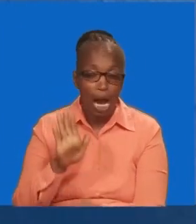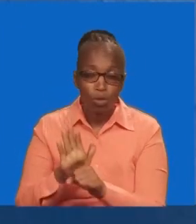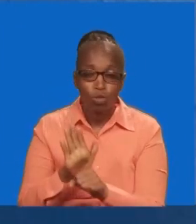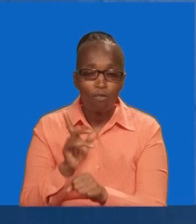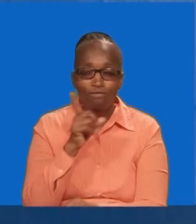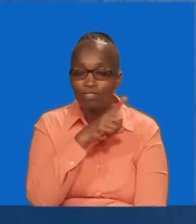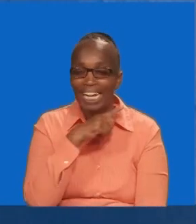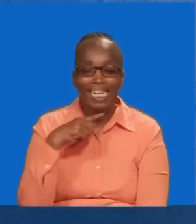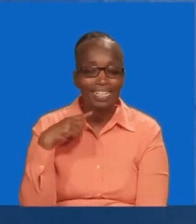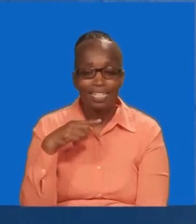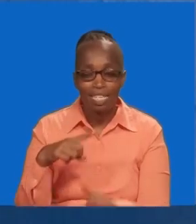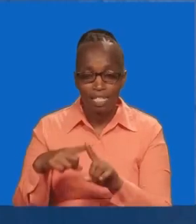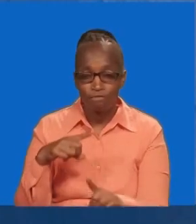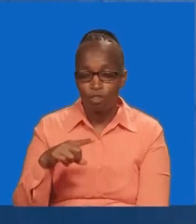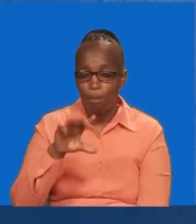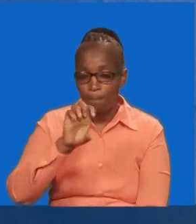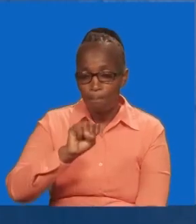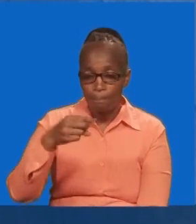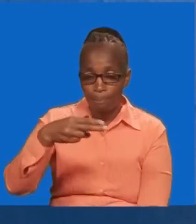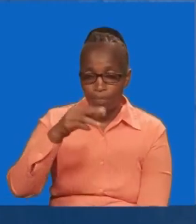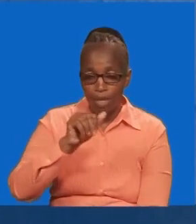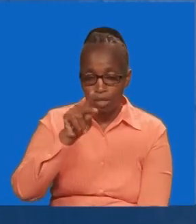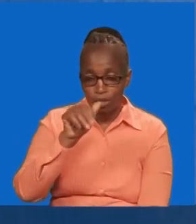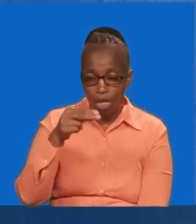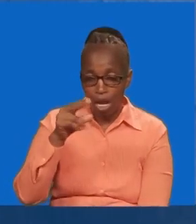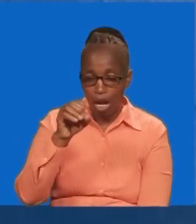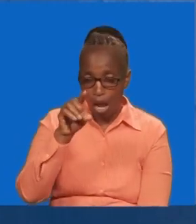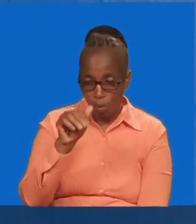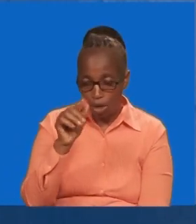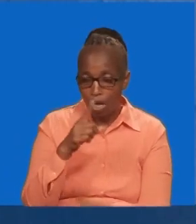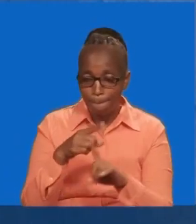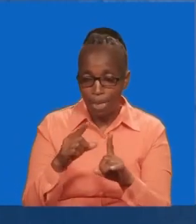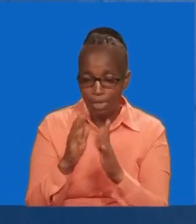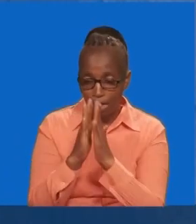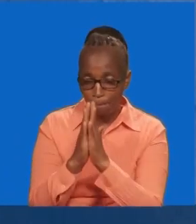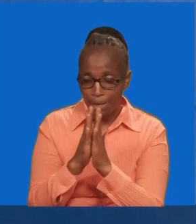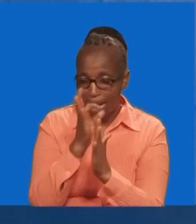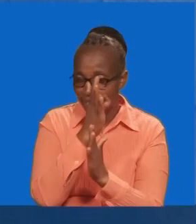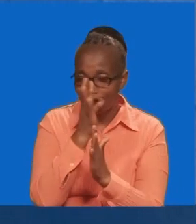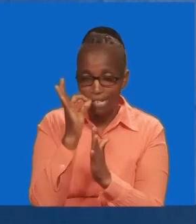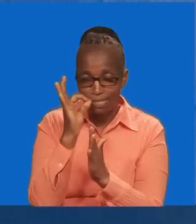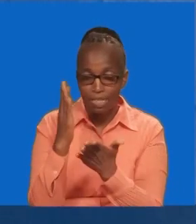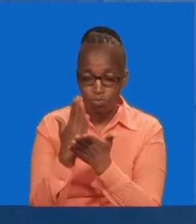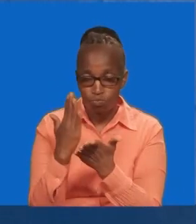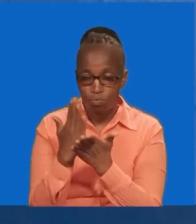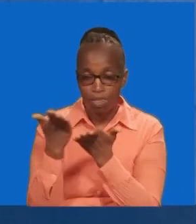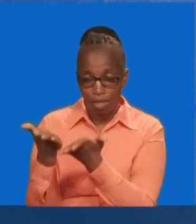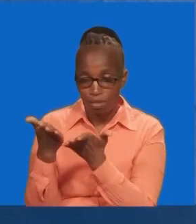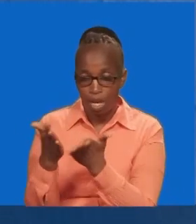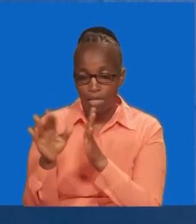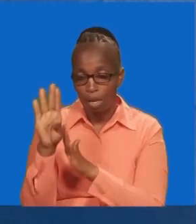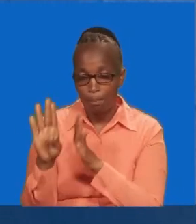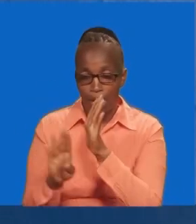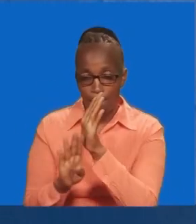kule Shakahola, lakini kufunga iko kwa Biblia. Kufunga na kuomba ni jambo ambalo liko